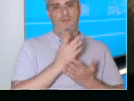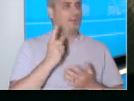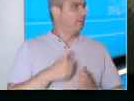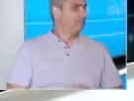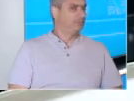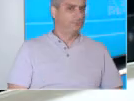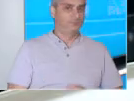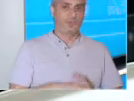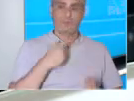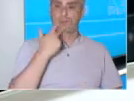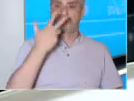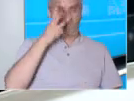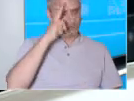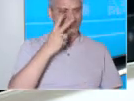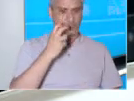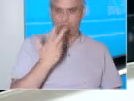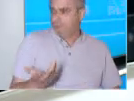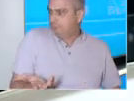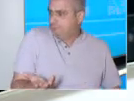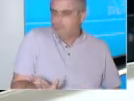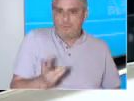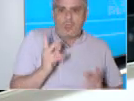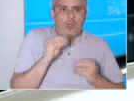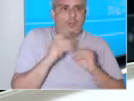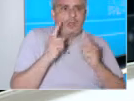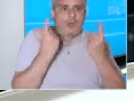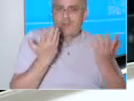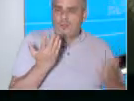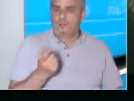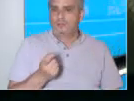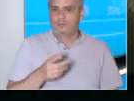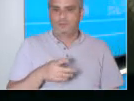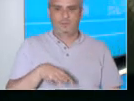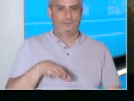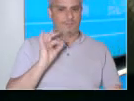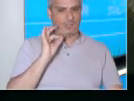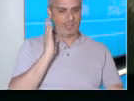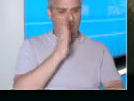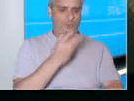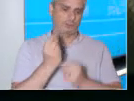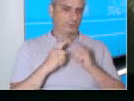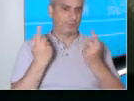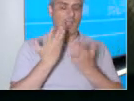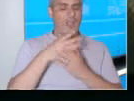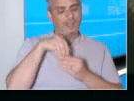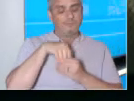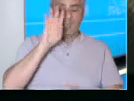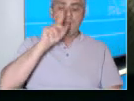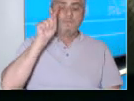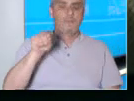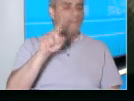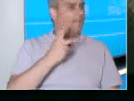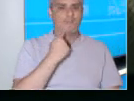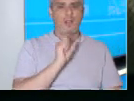אמירה, 30 מנדטים לליכוד, מעבר לזה, מה כבר יכול להיות? לא, לא, לא. בחירה שירה זה עדיין משהו שונה. כי זה באמת הצבעה על נתניהו. הרי